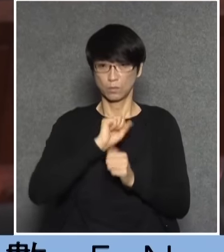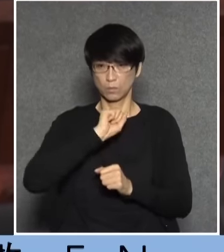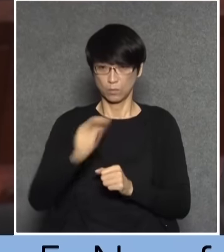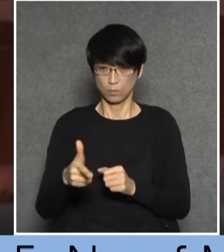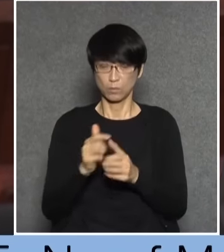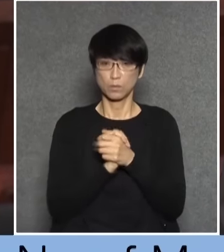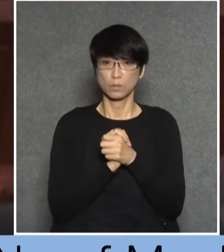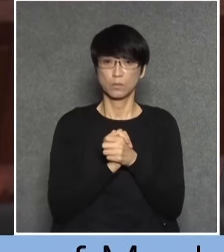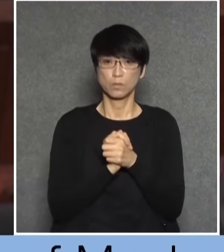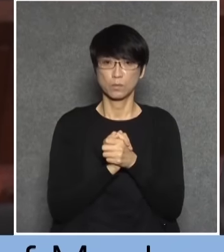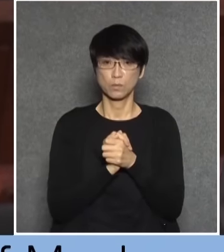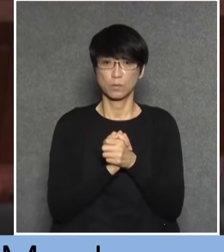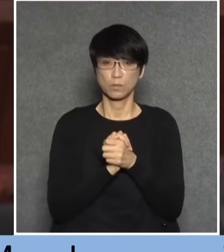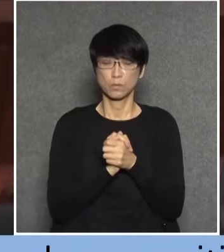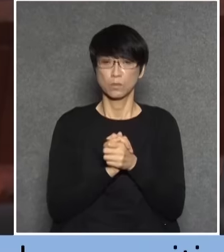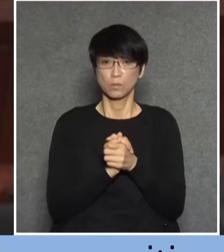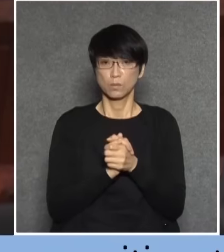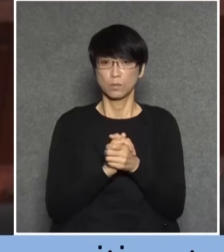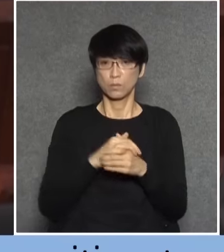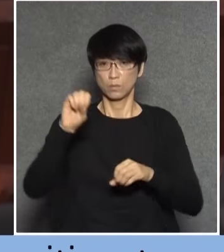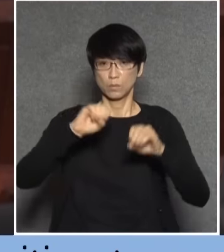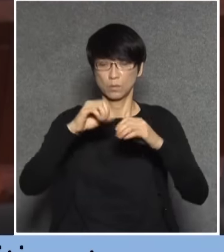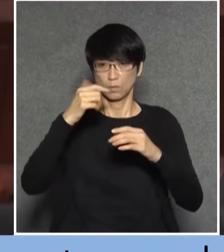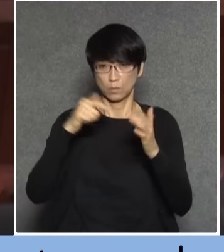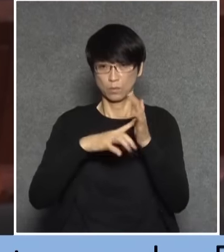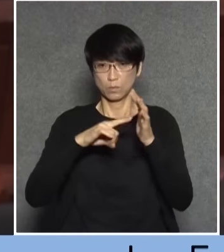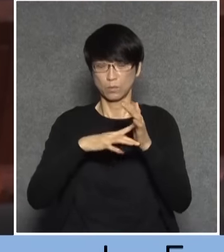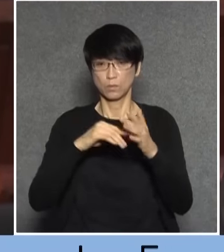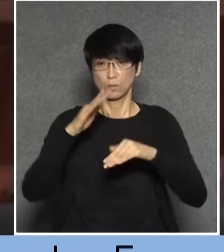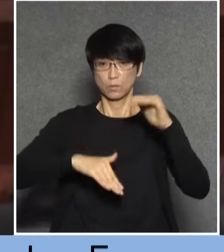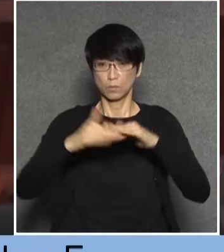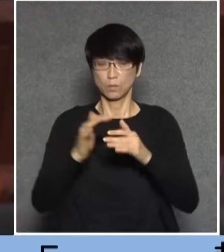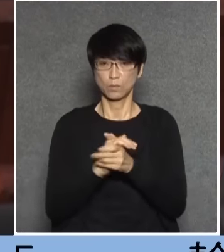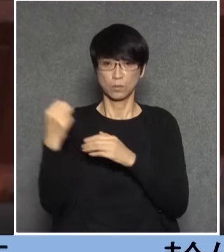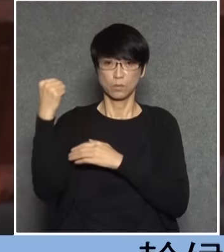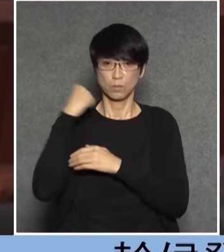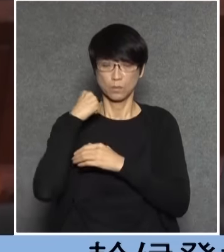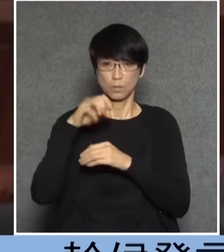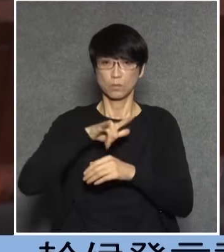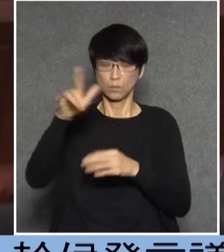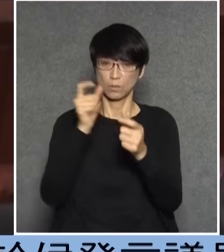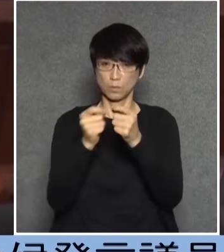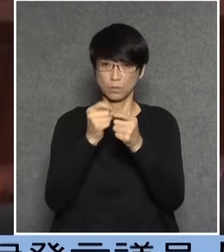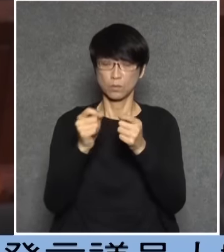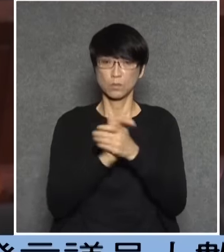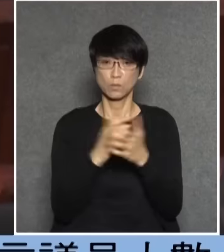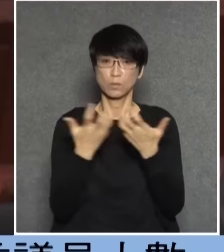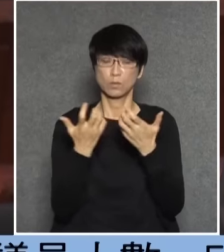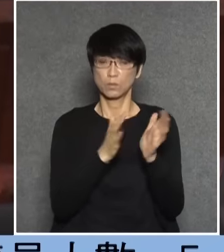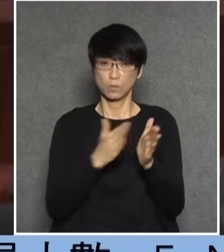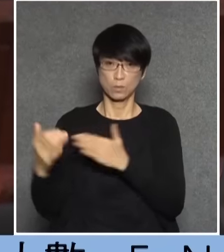優勝，並將是採用先進的電子技術，包括強化航班資料和數據處理